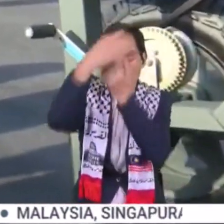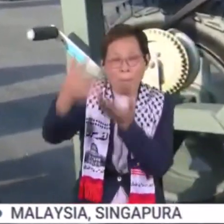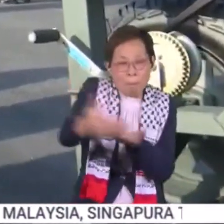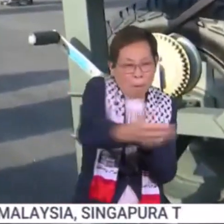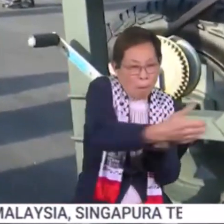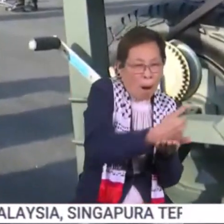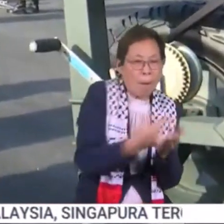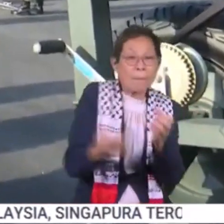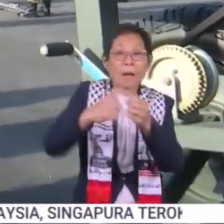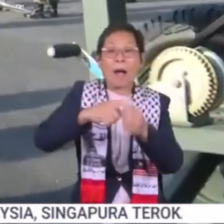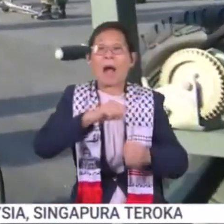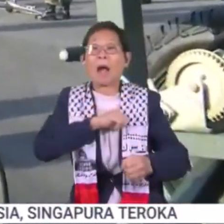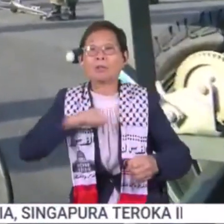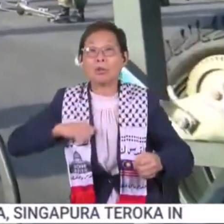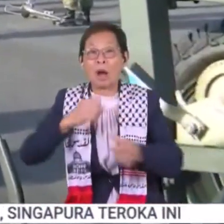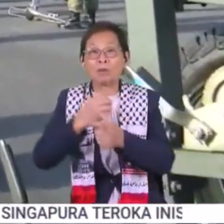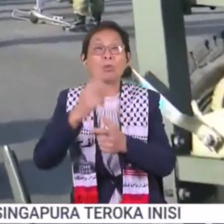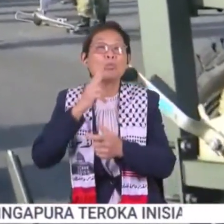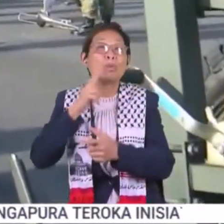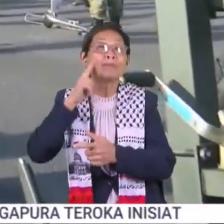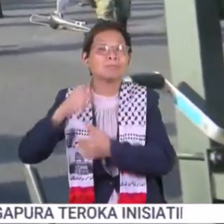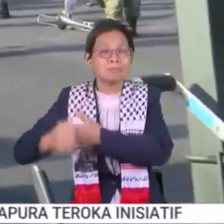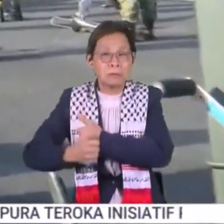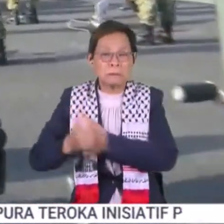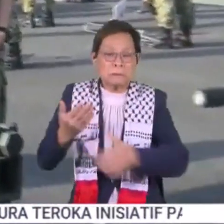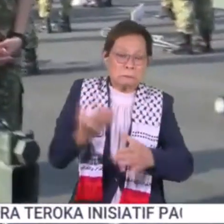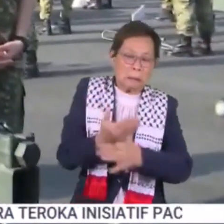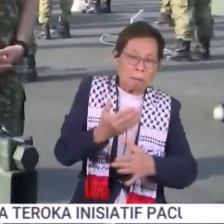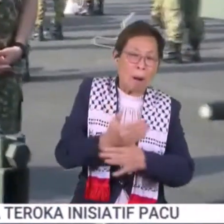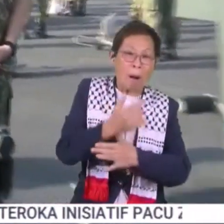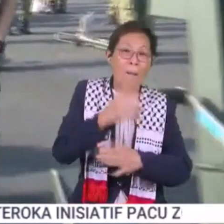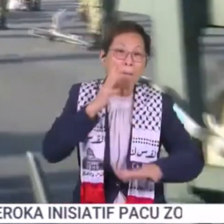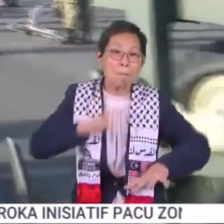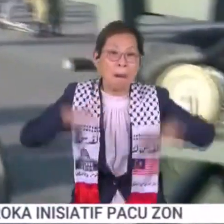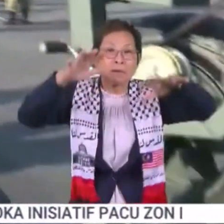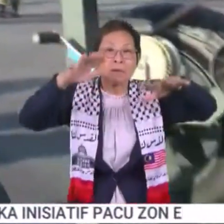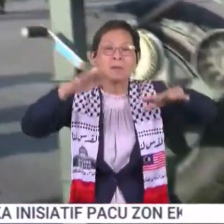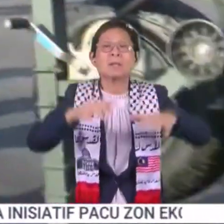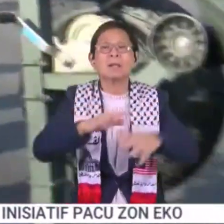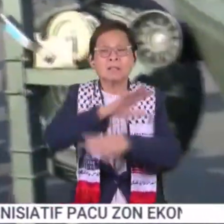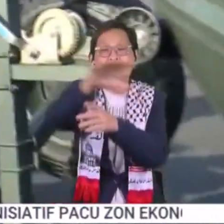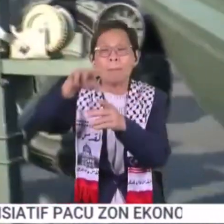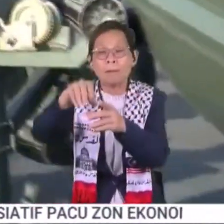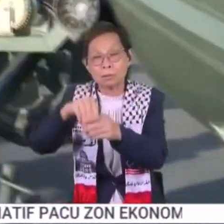mengenai anggota atau Veteran tentera yang terjejas akibat banjir termasuk di Johor